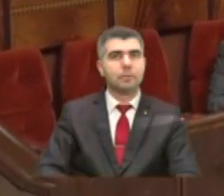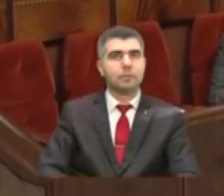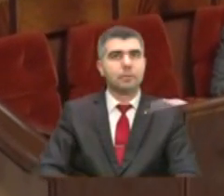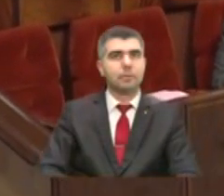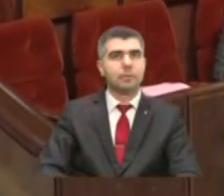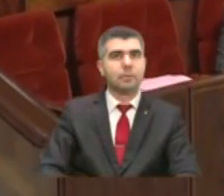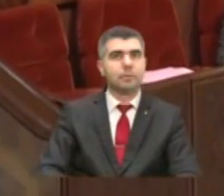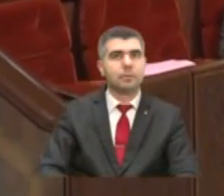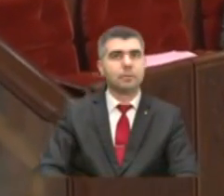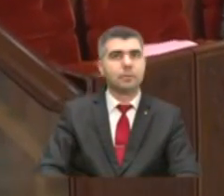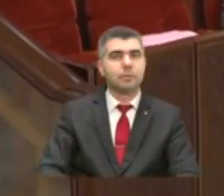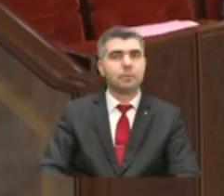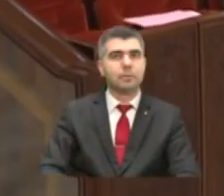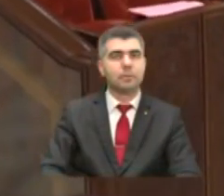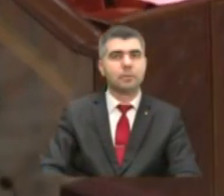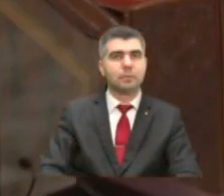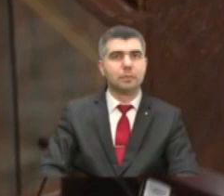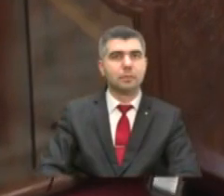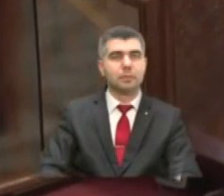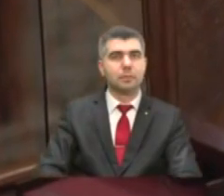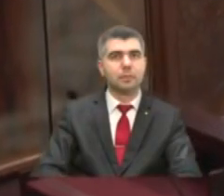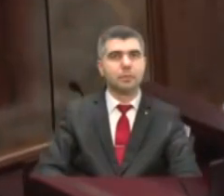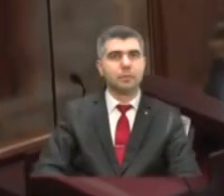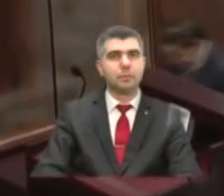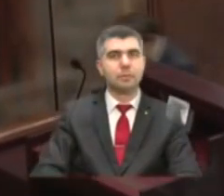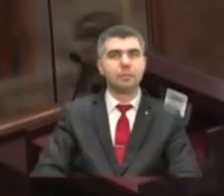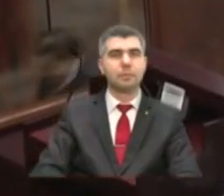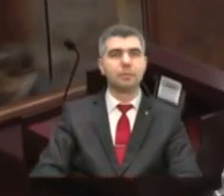سيد الكلمة للسيد النائب سعيد تدلوي.